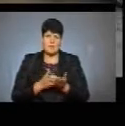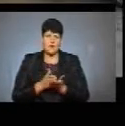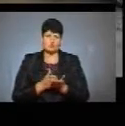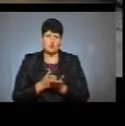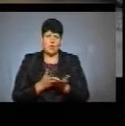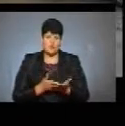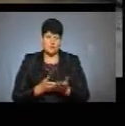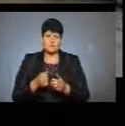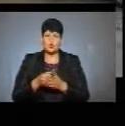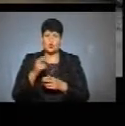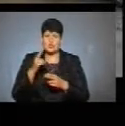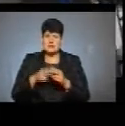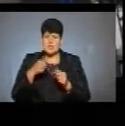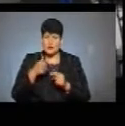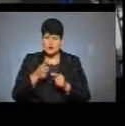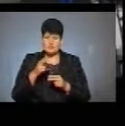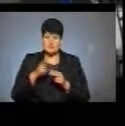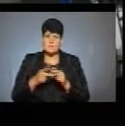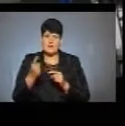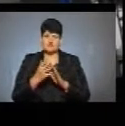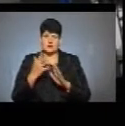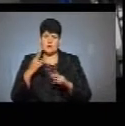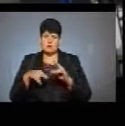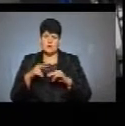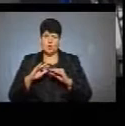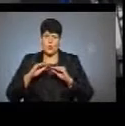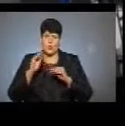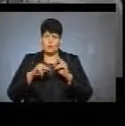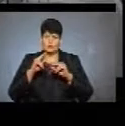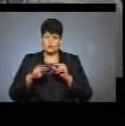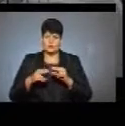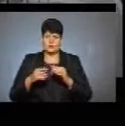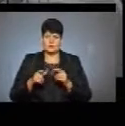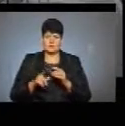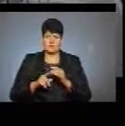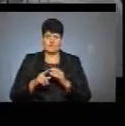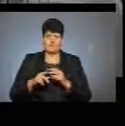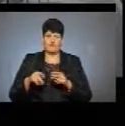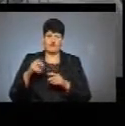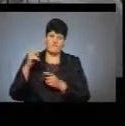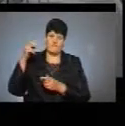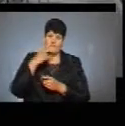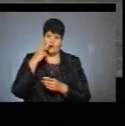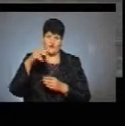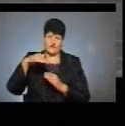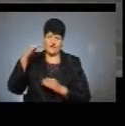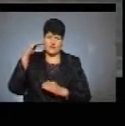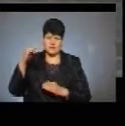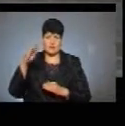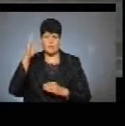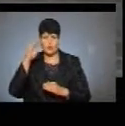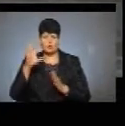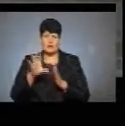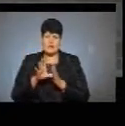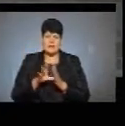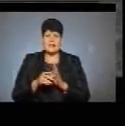кінця цього року завершать першу чергу будівництва. Добудують трибуни, стартову та фінішну вишки, проведуть воду, електрику та інтернет.